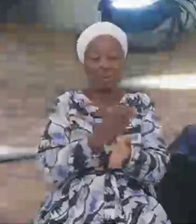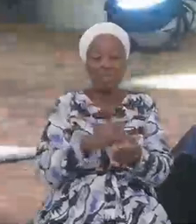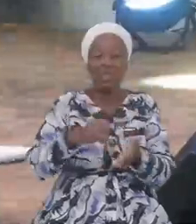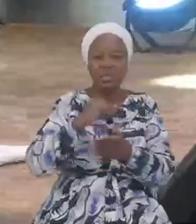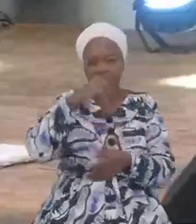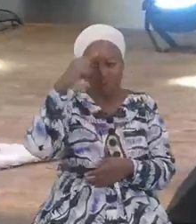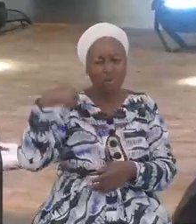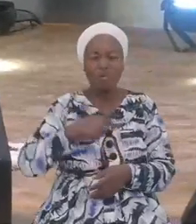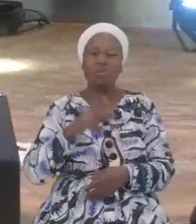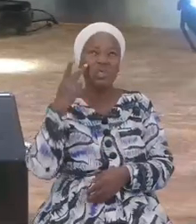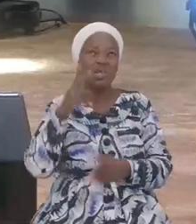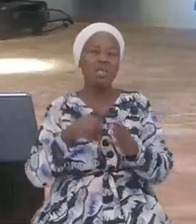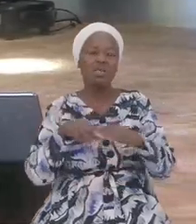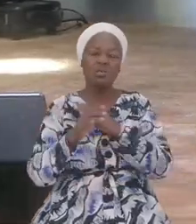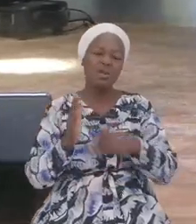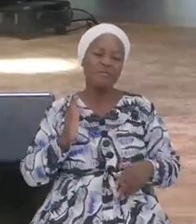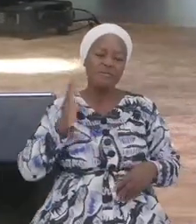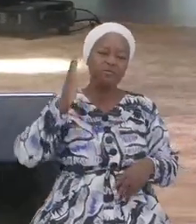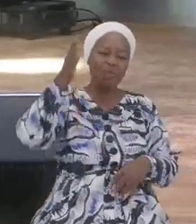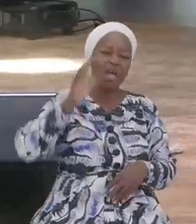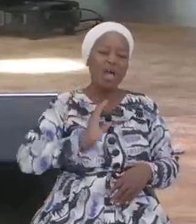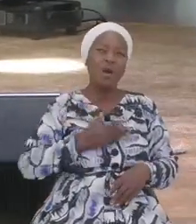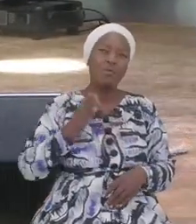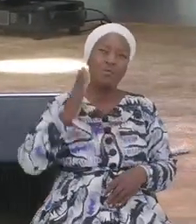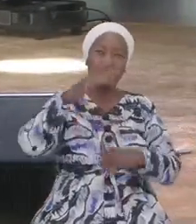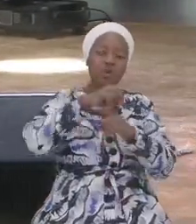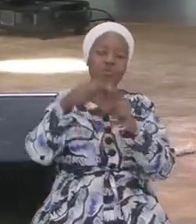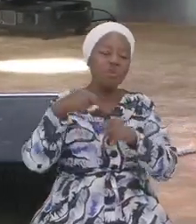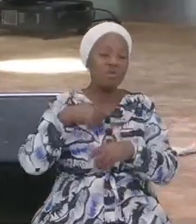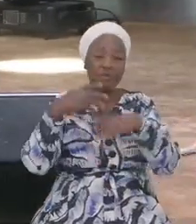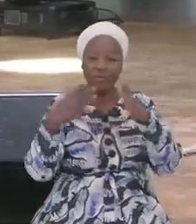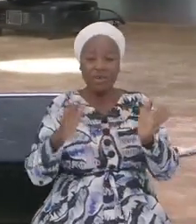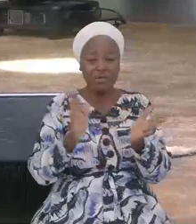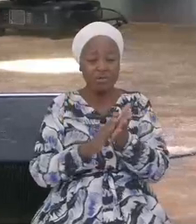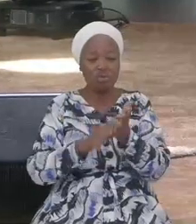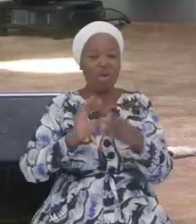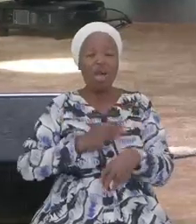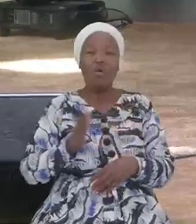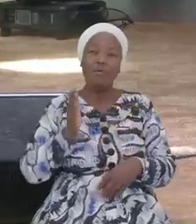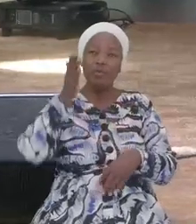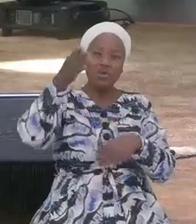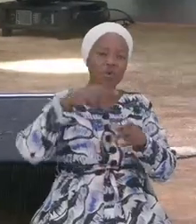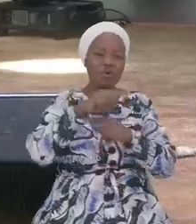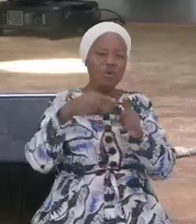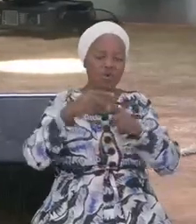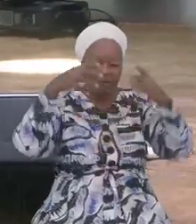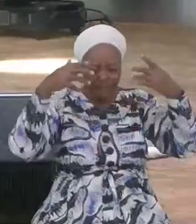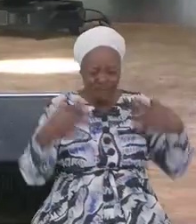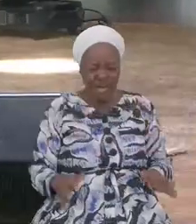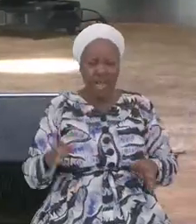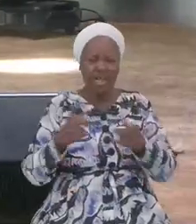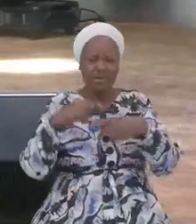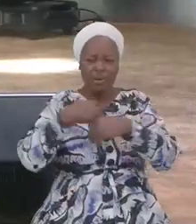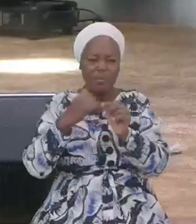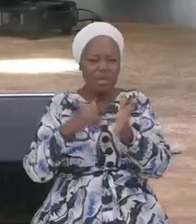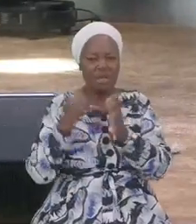nous considérons l'avenir, le futur. Lorsque nous finissons l'école, notre futur, lorsque nous soutenons, nous